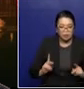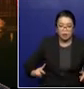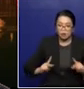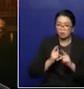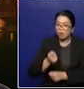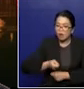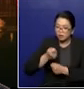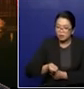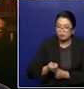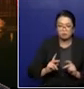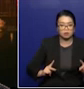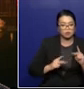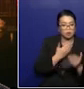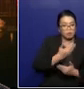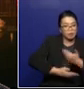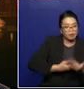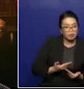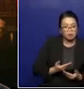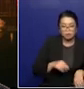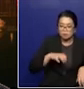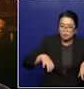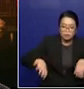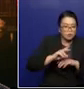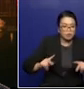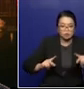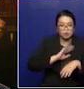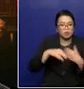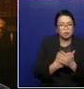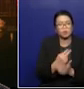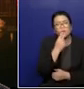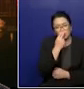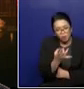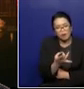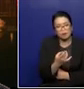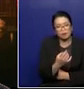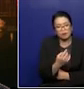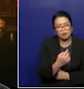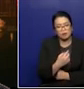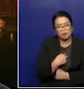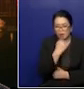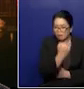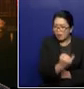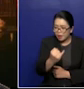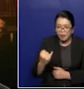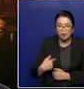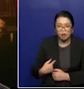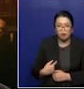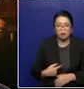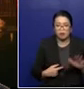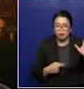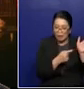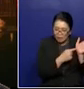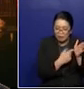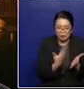ทรวงพาณิชย์ล่ะทุกหน่วยงานกระทรวงทบวงกรมท่านดูอะไรของท่านอยู่นะแล้วแพ้เขาหมดเหรอนี่คือราย